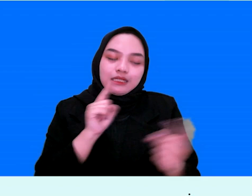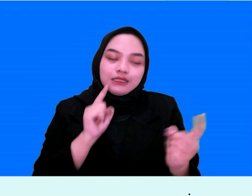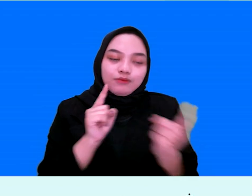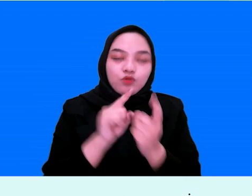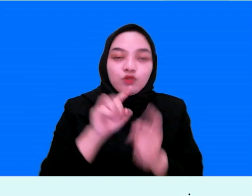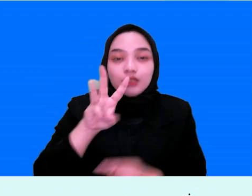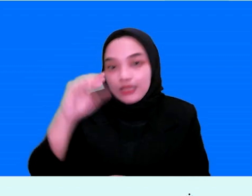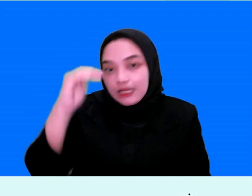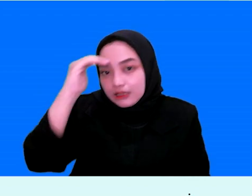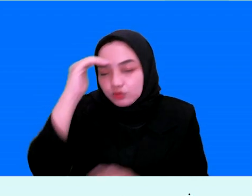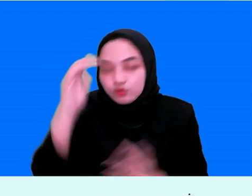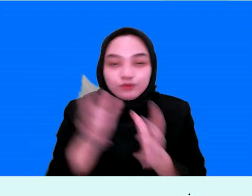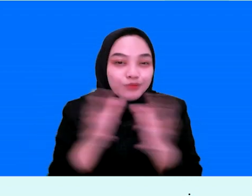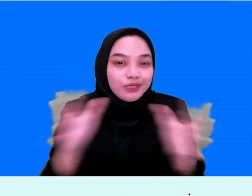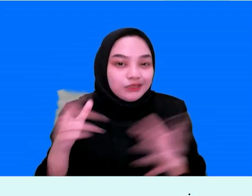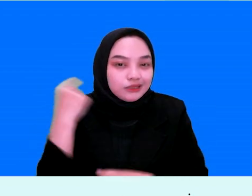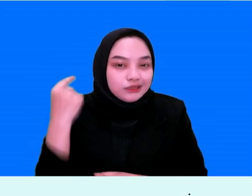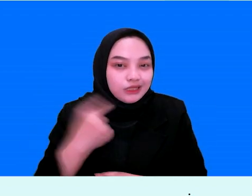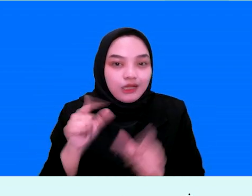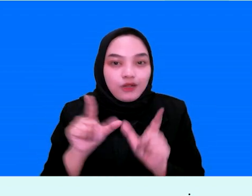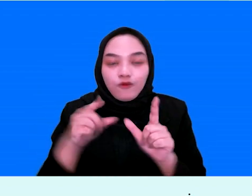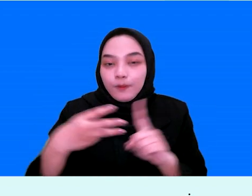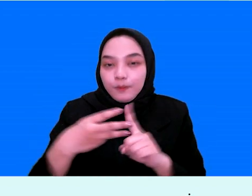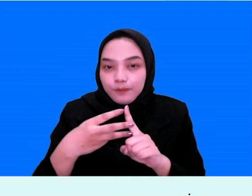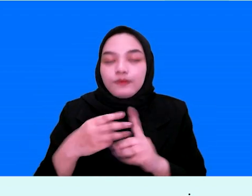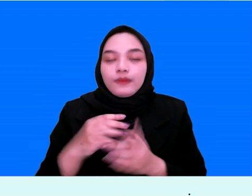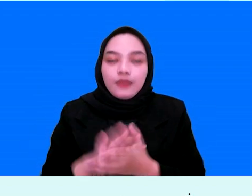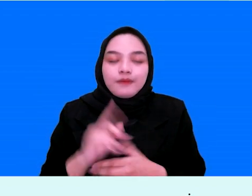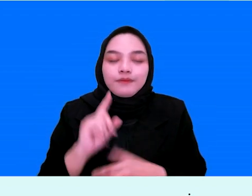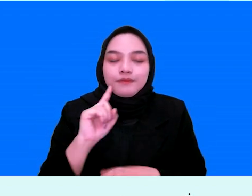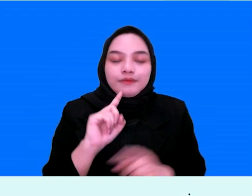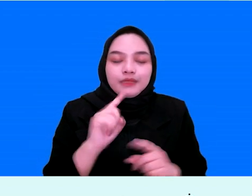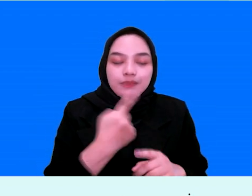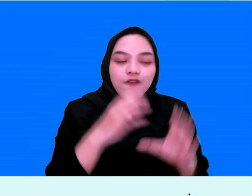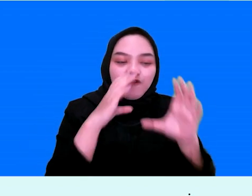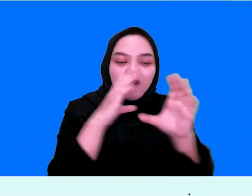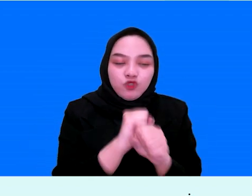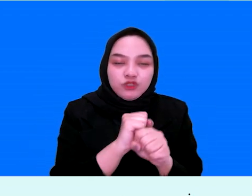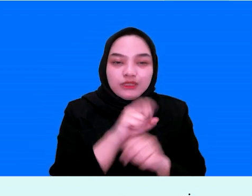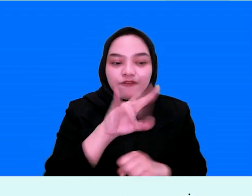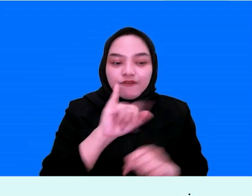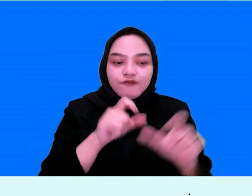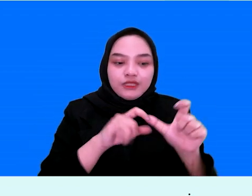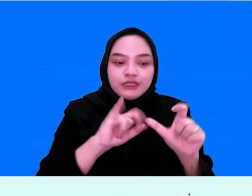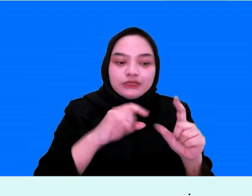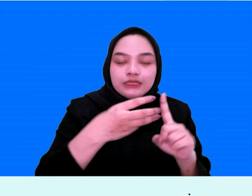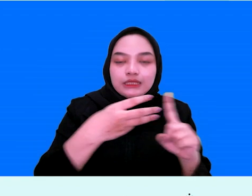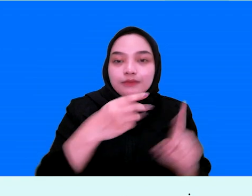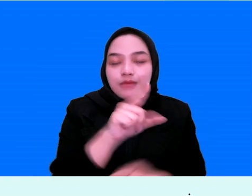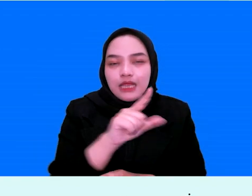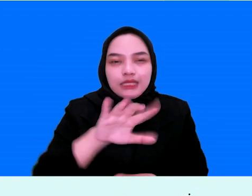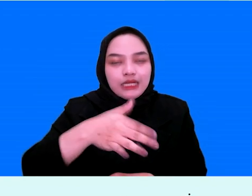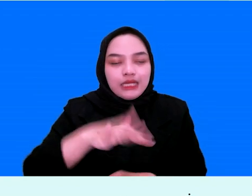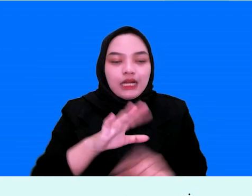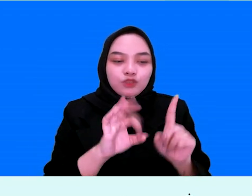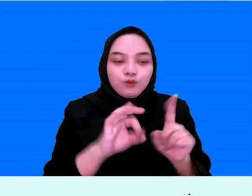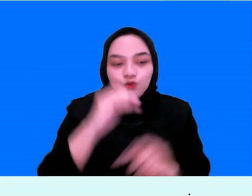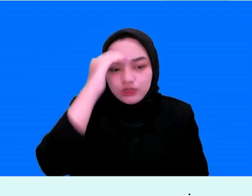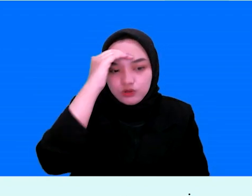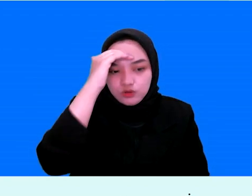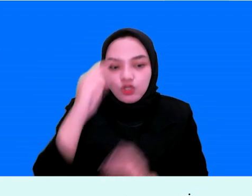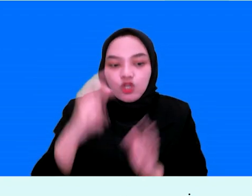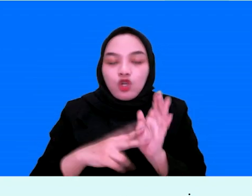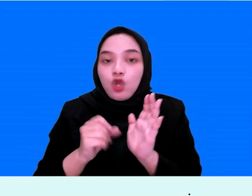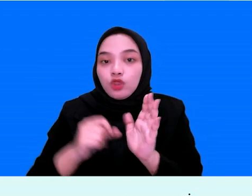paling banyak terjadi di websitenya MRT Jakarta. Yang pertama ada focus visible, jumlahnya sekitar 10